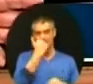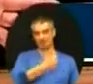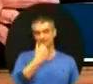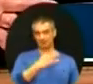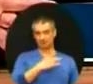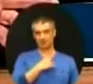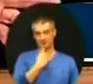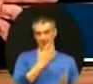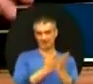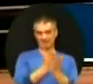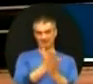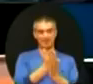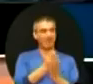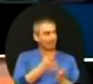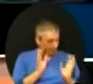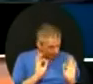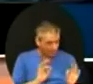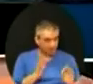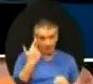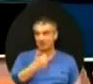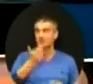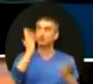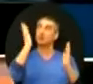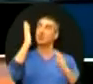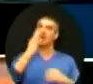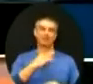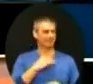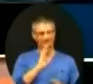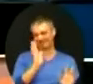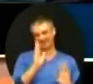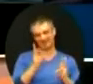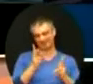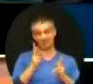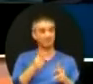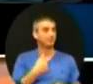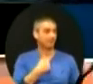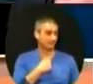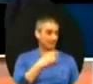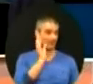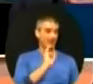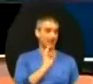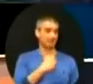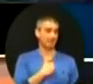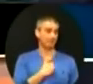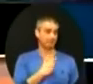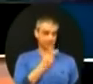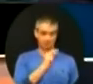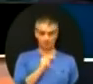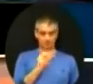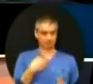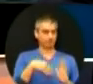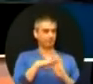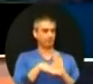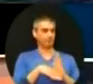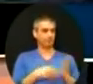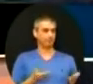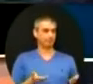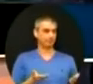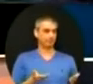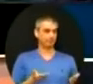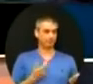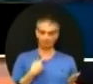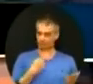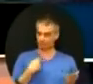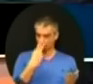מה, תגיד את האמת. עד כדי כך. הבוס הנורא שלי. לא, לא, סתם. ואני בכל זאת, הנושא על סדר היום,